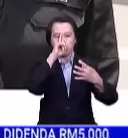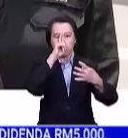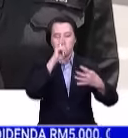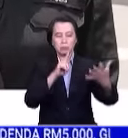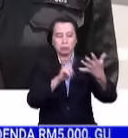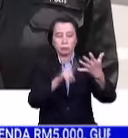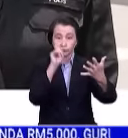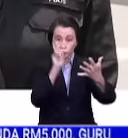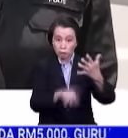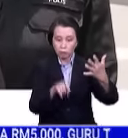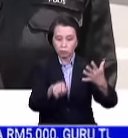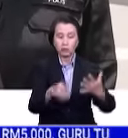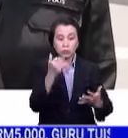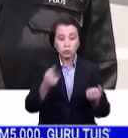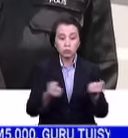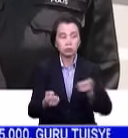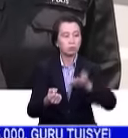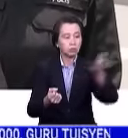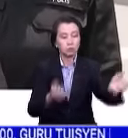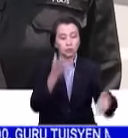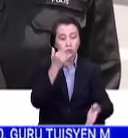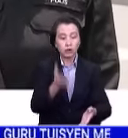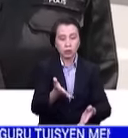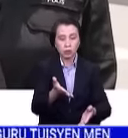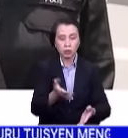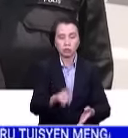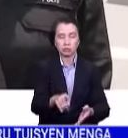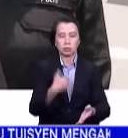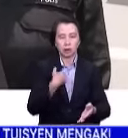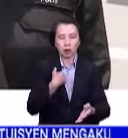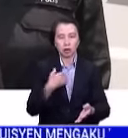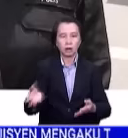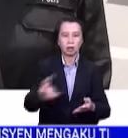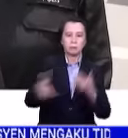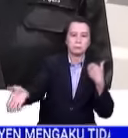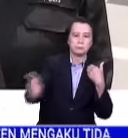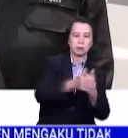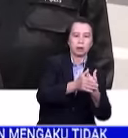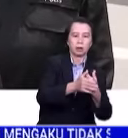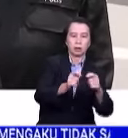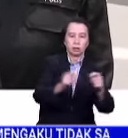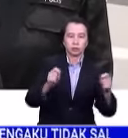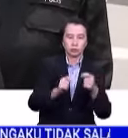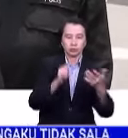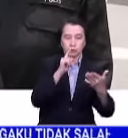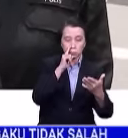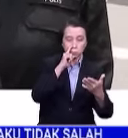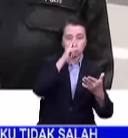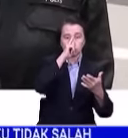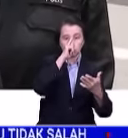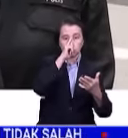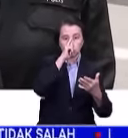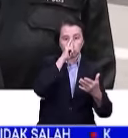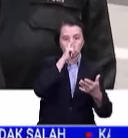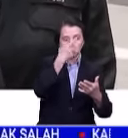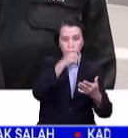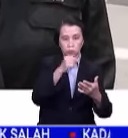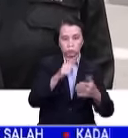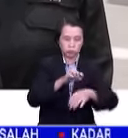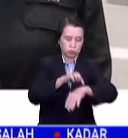yang terakhir adalah pergerakan untuk mereka balik ke tempat saringan vaksin itu untuk